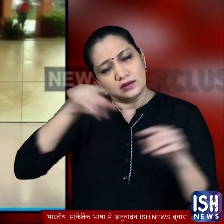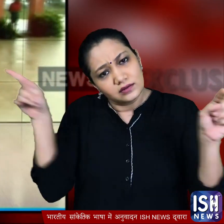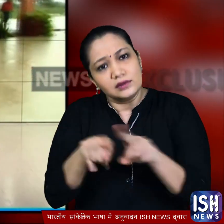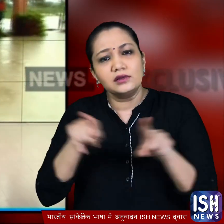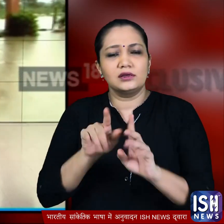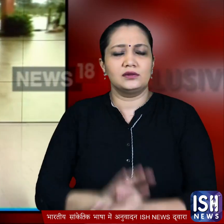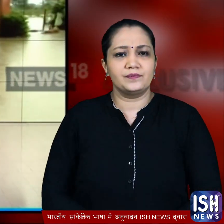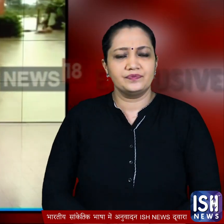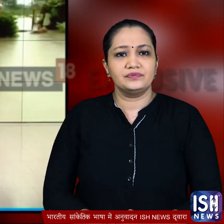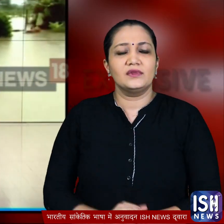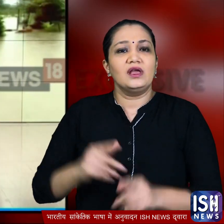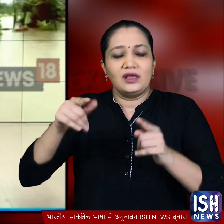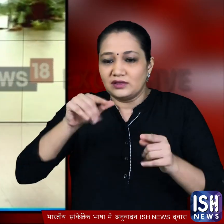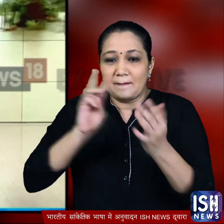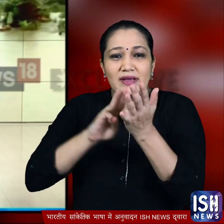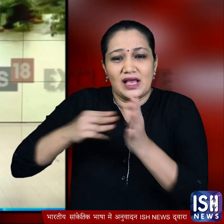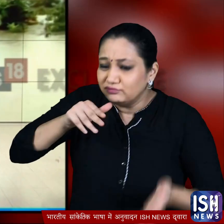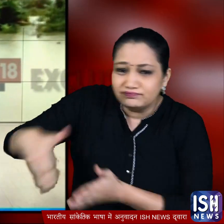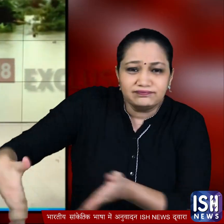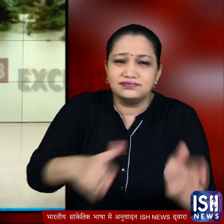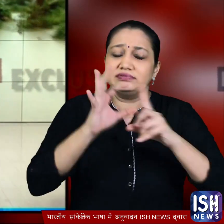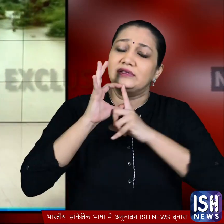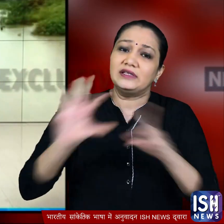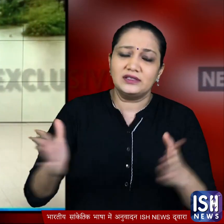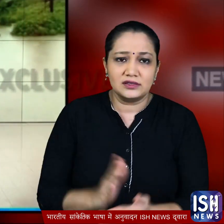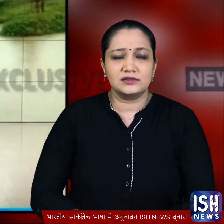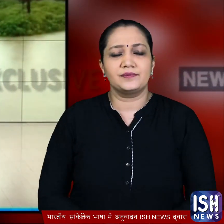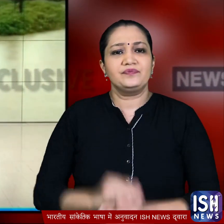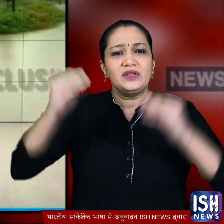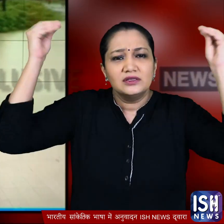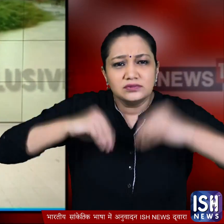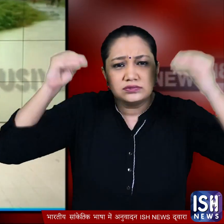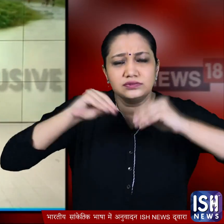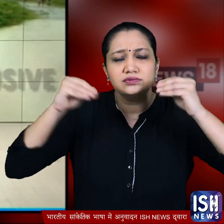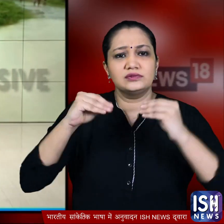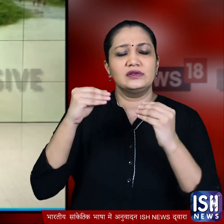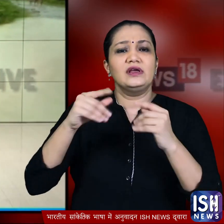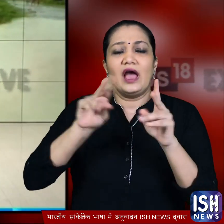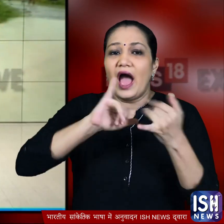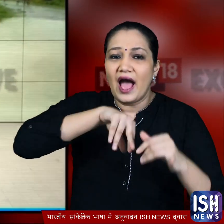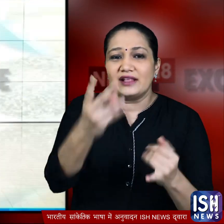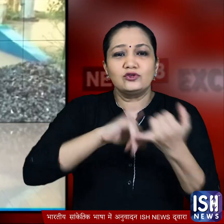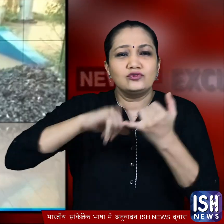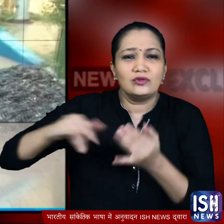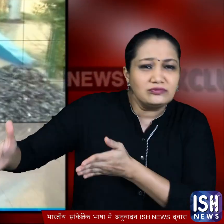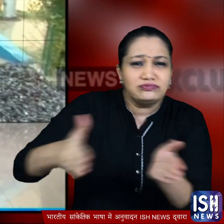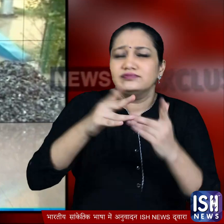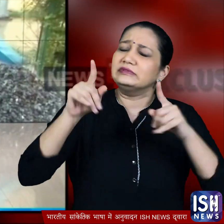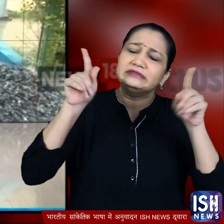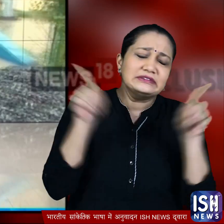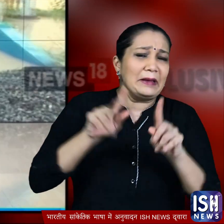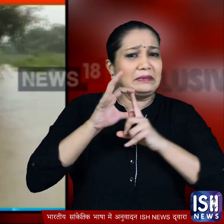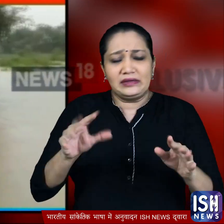वहां के कुछ इलाकों के लोगों को मसान नदी ने परेशान कर रखा है, तो लगातार बारिश के बाद सुखावड़ा नदी भी रौद्र रूप दिखाने